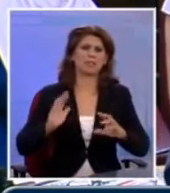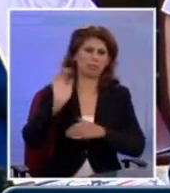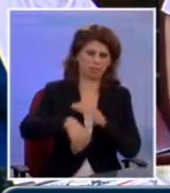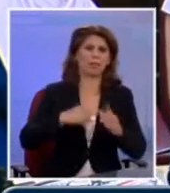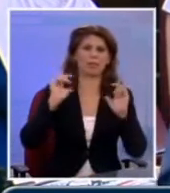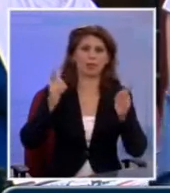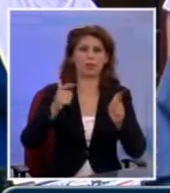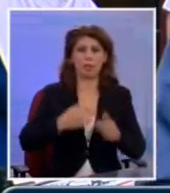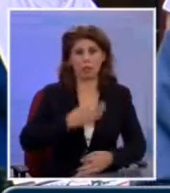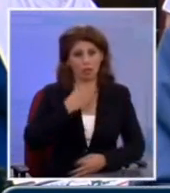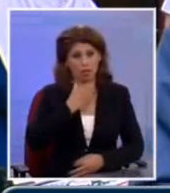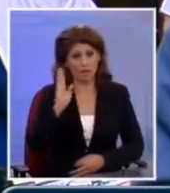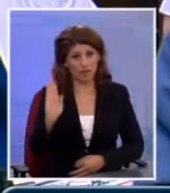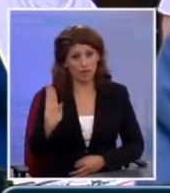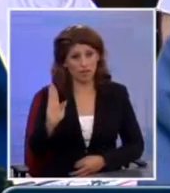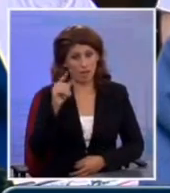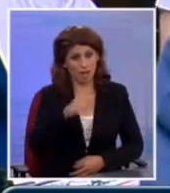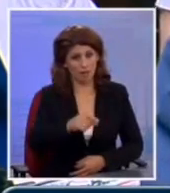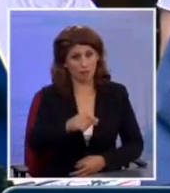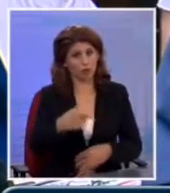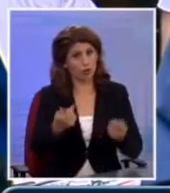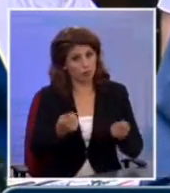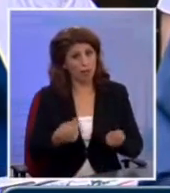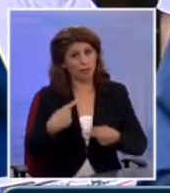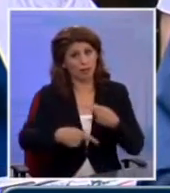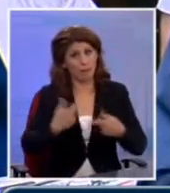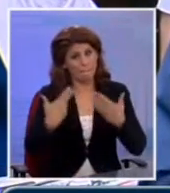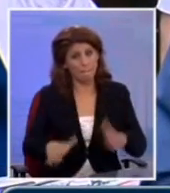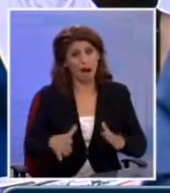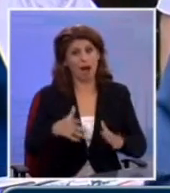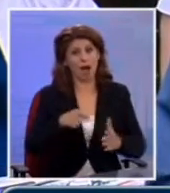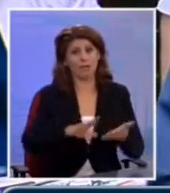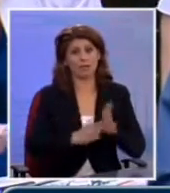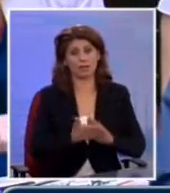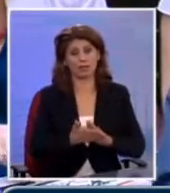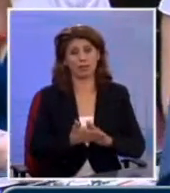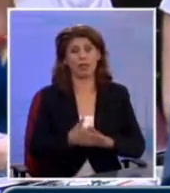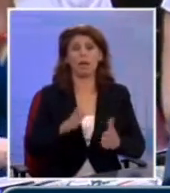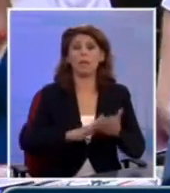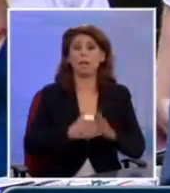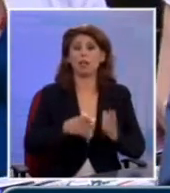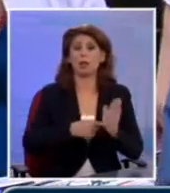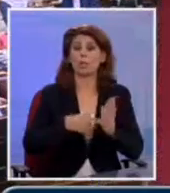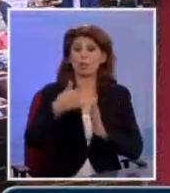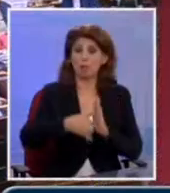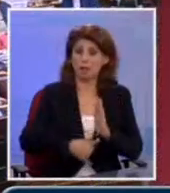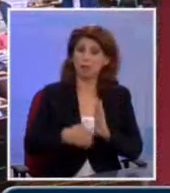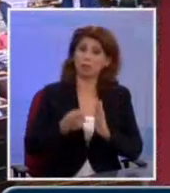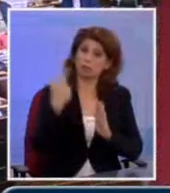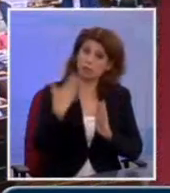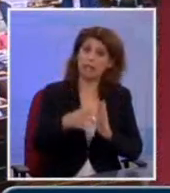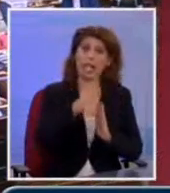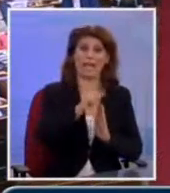κ. Βενιζέλος ο υπότροπος τέτοιων πρακτικών με τις πράξεις νομοθετικού περιεχομένου,